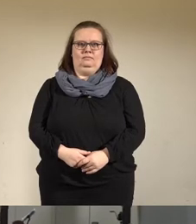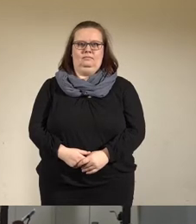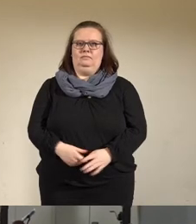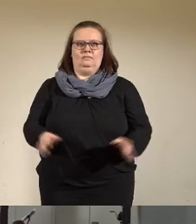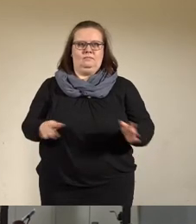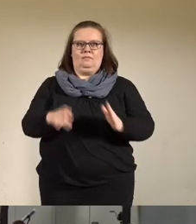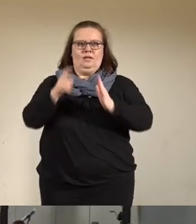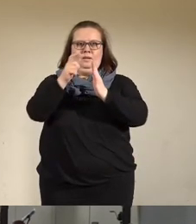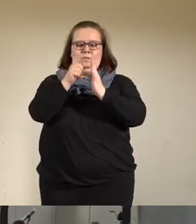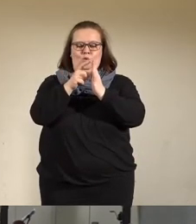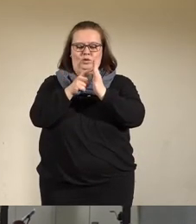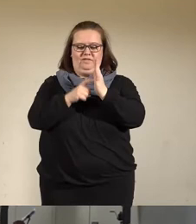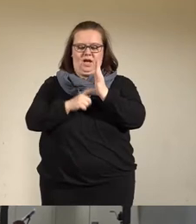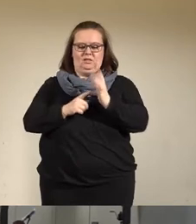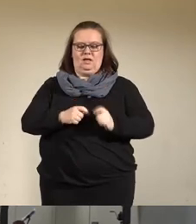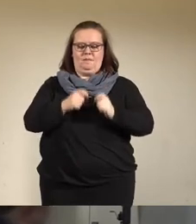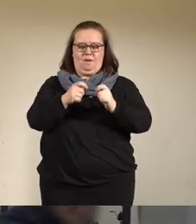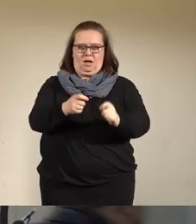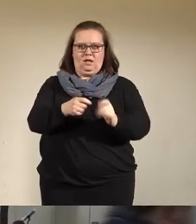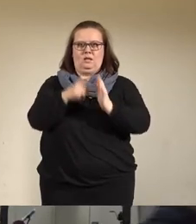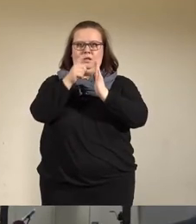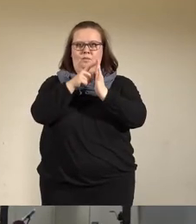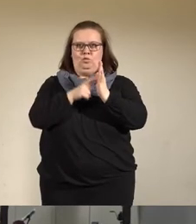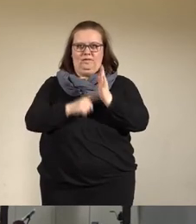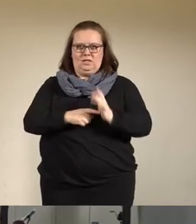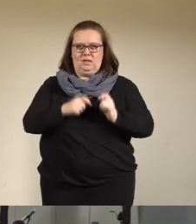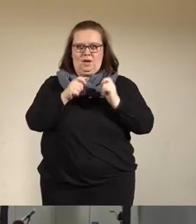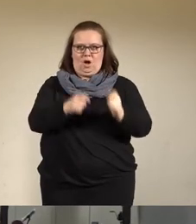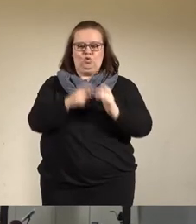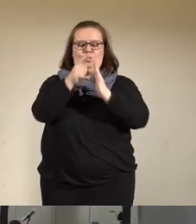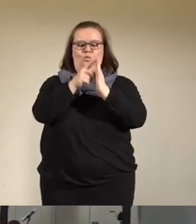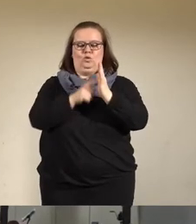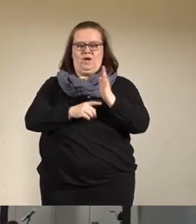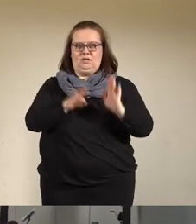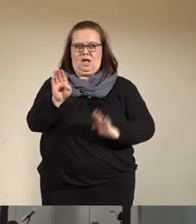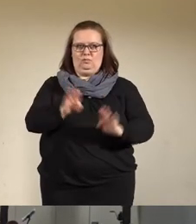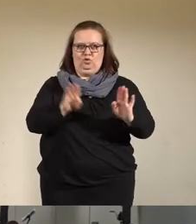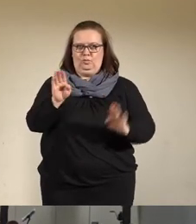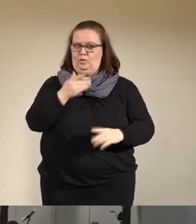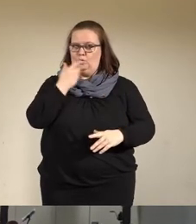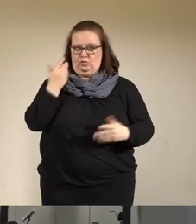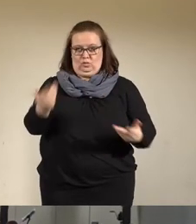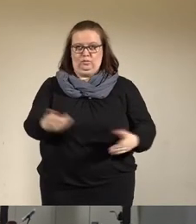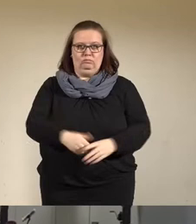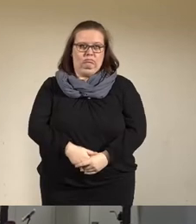Nee, punktweise, wenn ich punktweise beantragt habe, ist punktweise beantragt und dann wird punktweise abgestimmt. Das ist